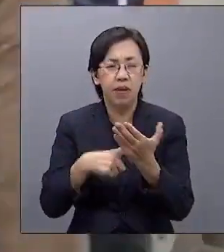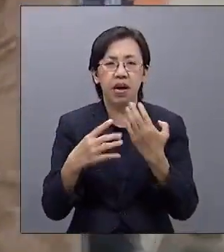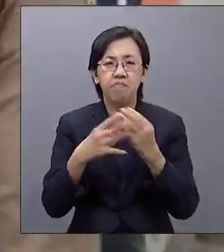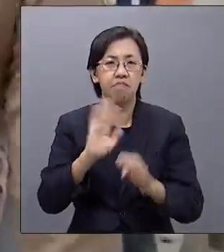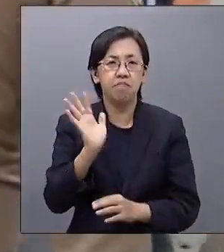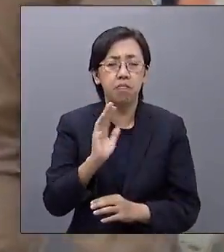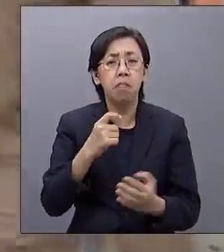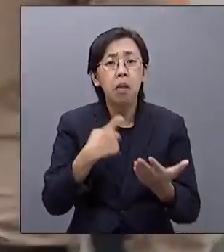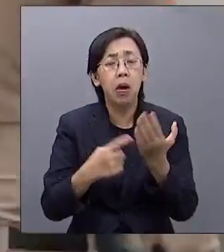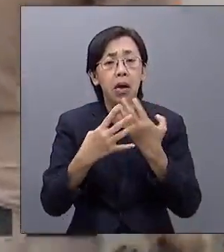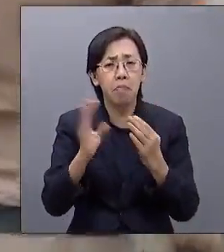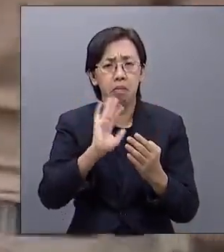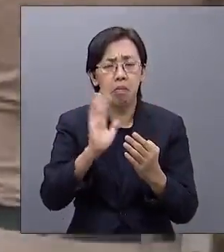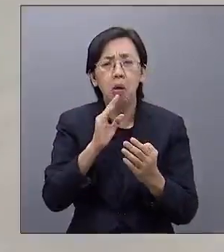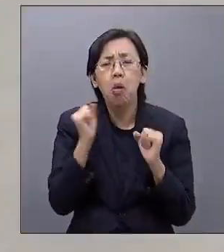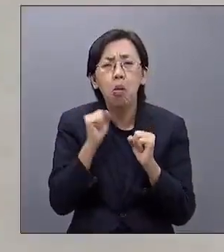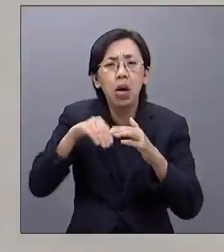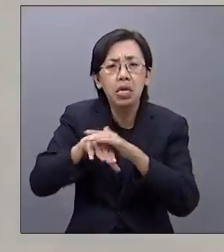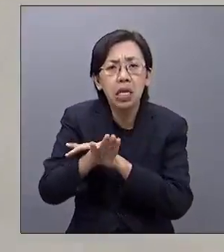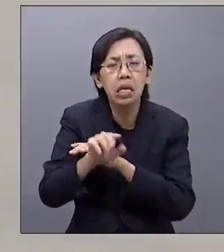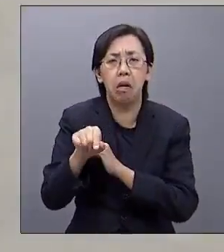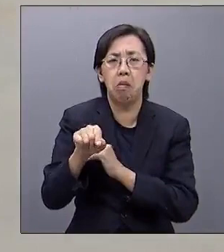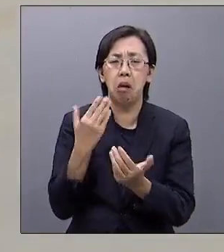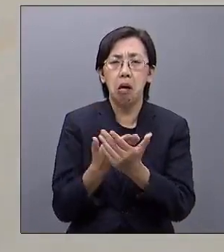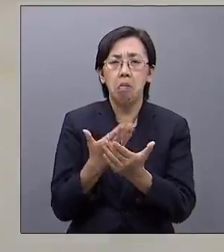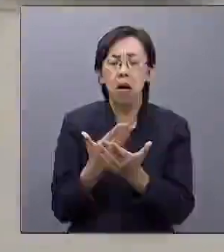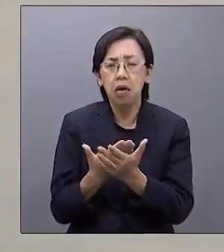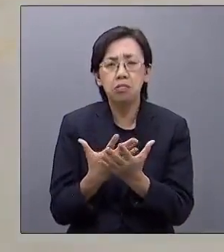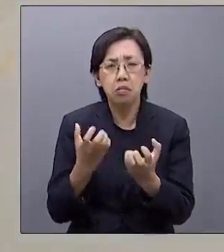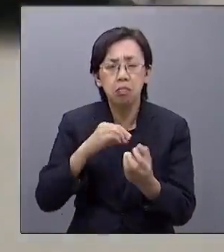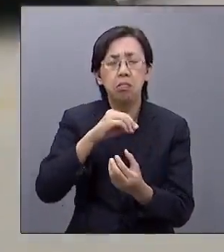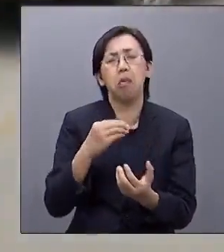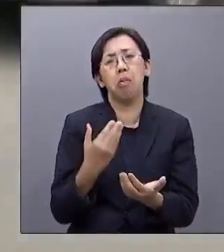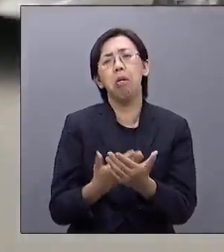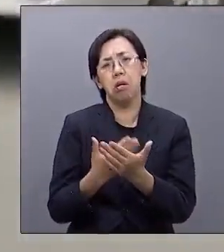เกรงว่าจะหลบหนีเพราะเป็นคดีที่มูลค่าความเสียหายจำนวนมากด้วยค่ะ